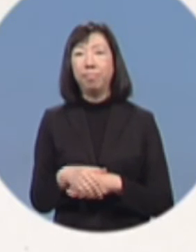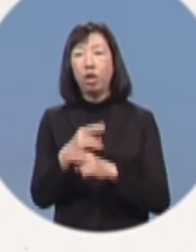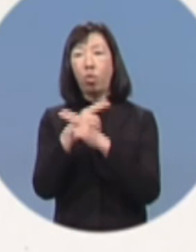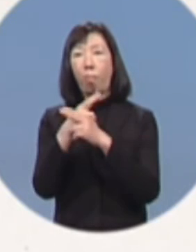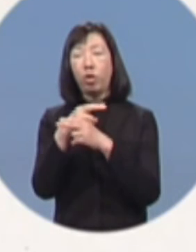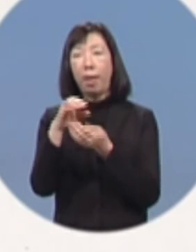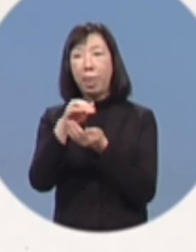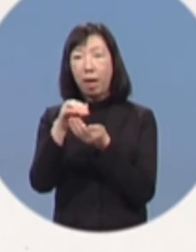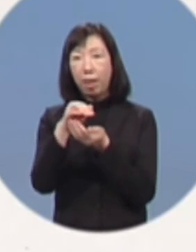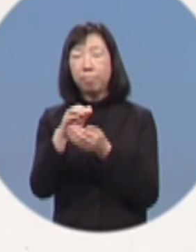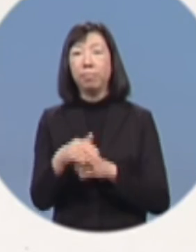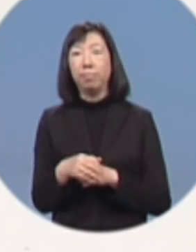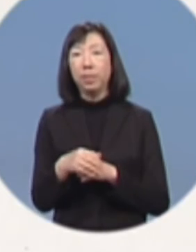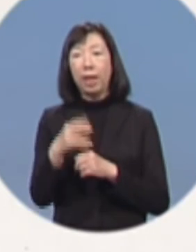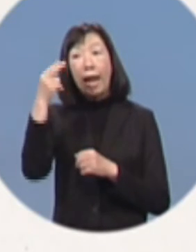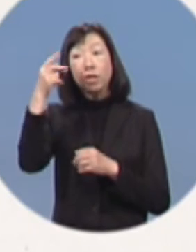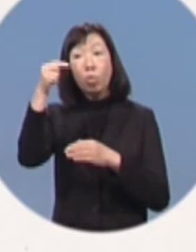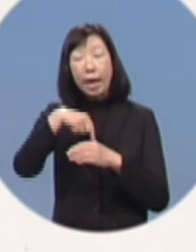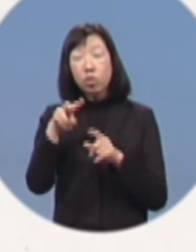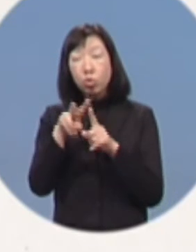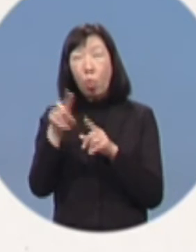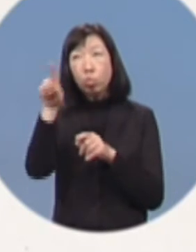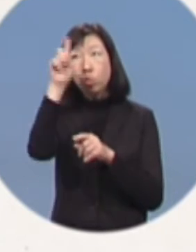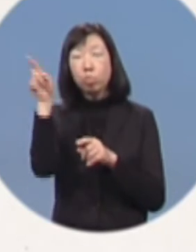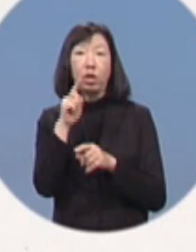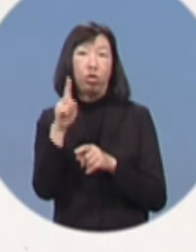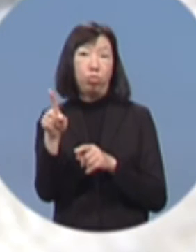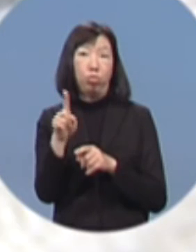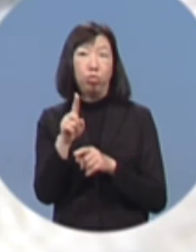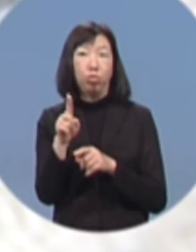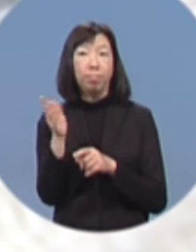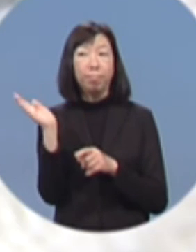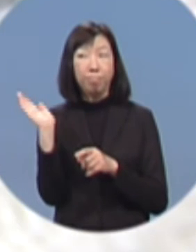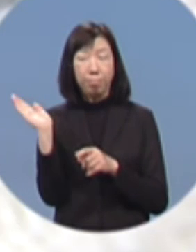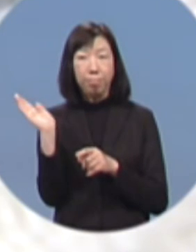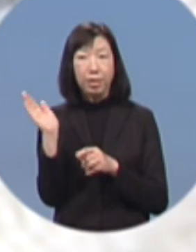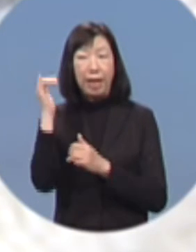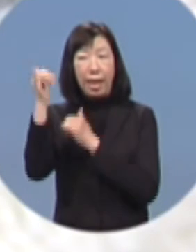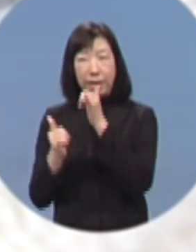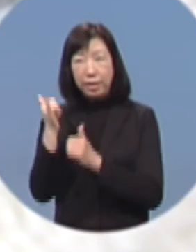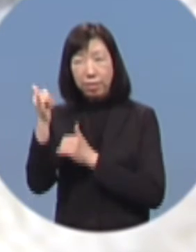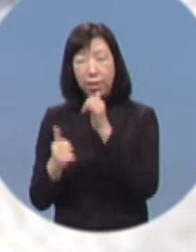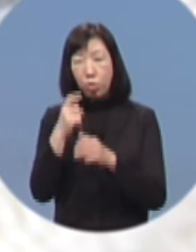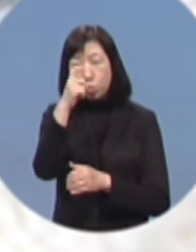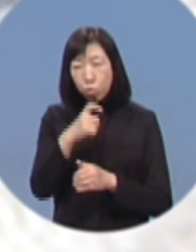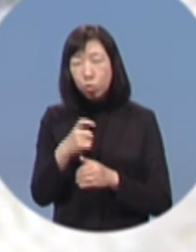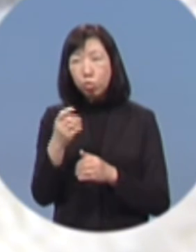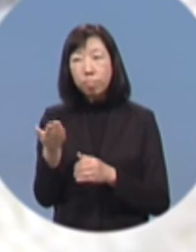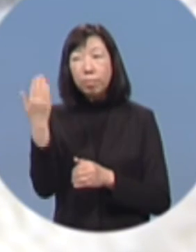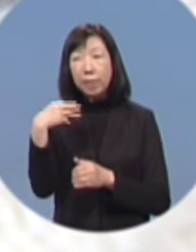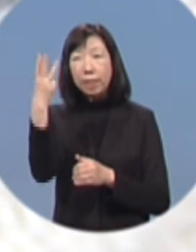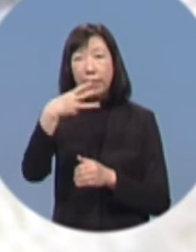トンボ玉。ガラスの中の小宇宙とも称される工芸品で、その歴史は古く、今からおよ